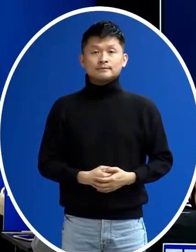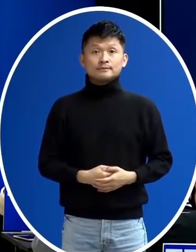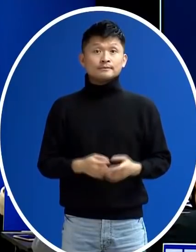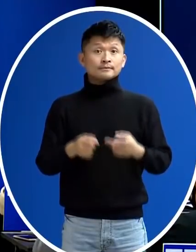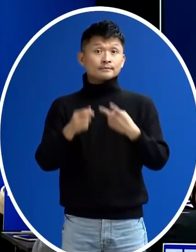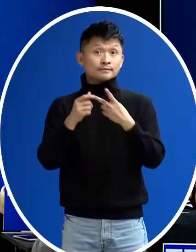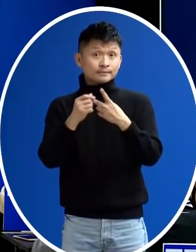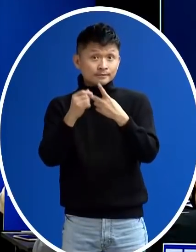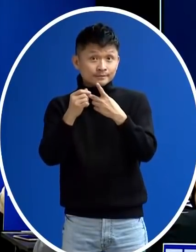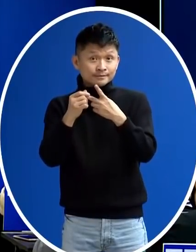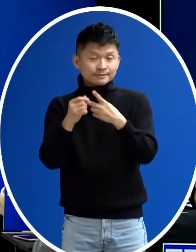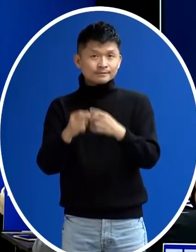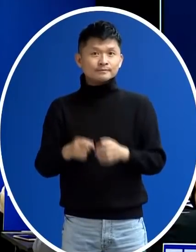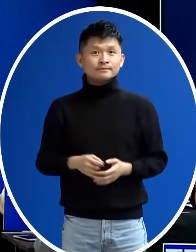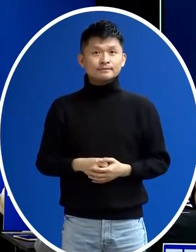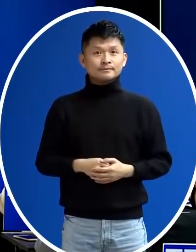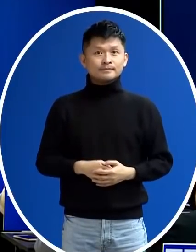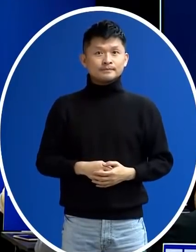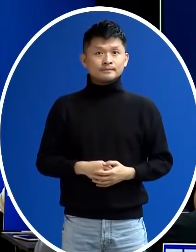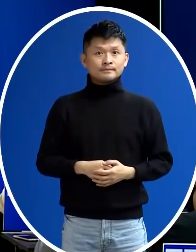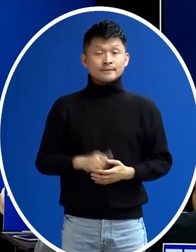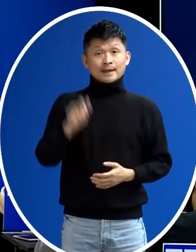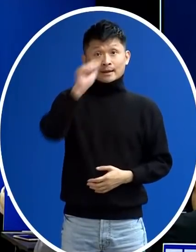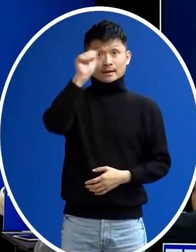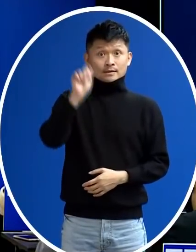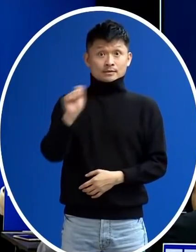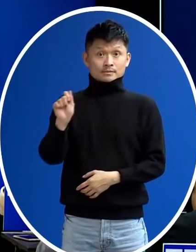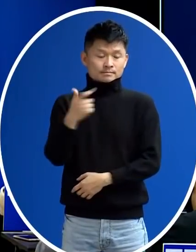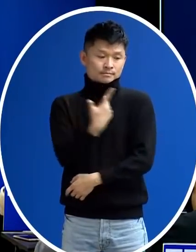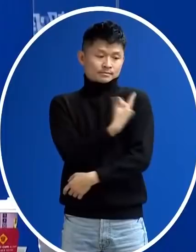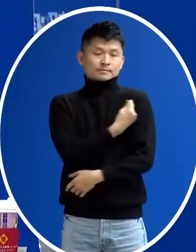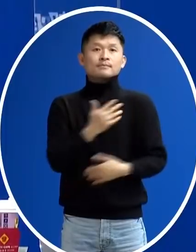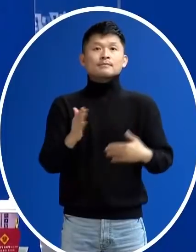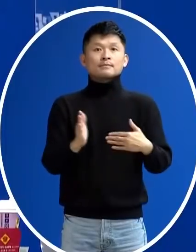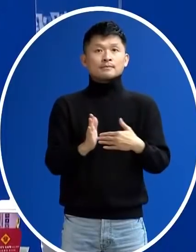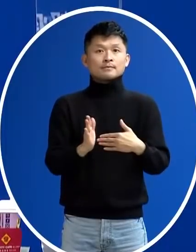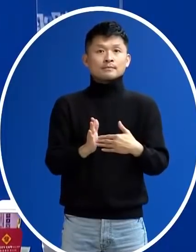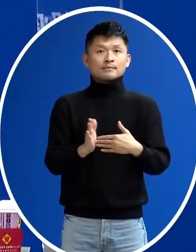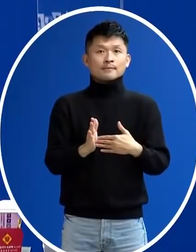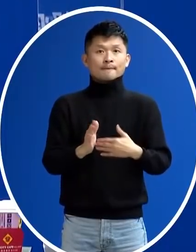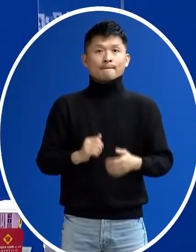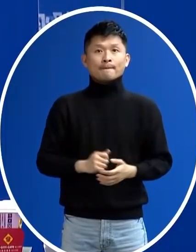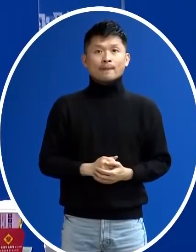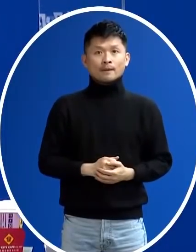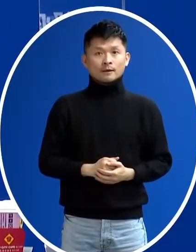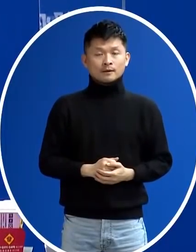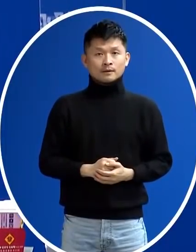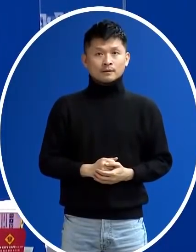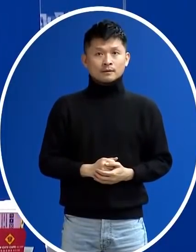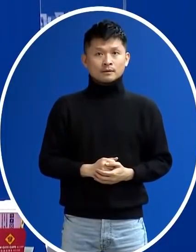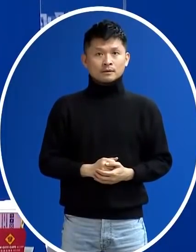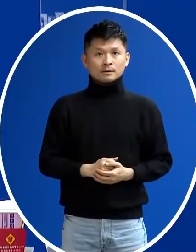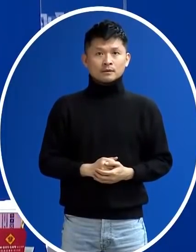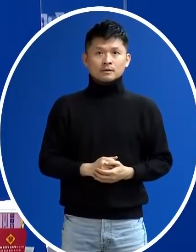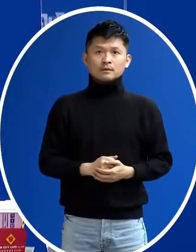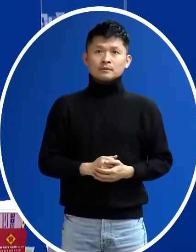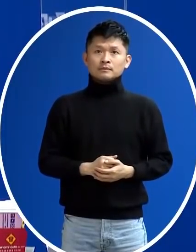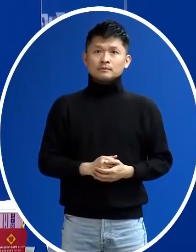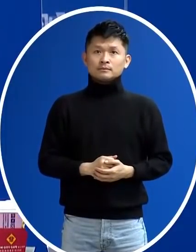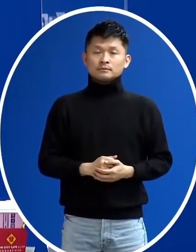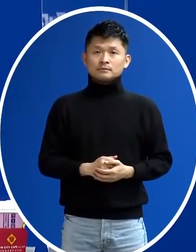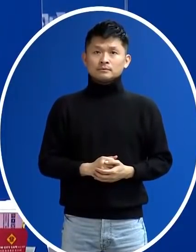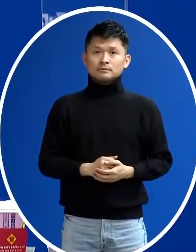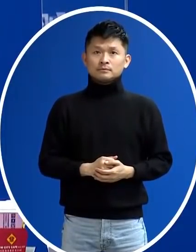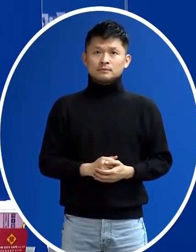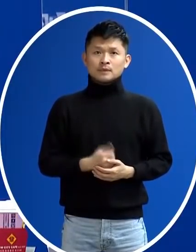另外还有一案是打了 A 类的疫苗哈，那因为他这个无法排除这个